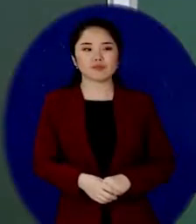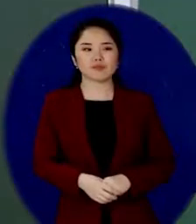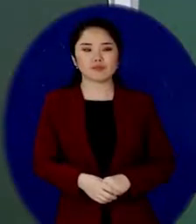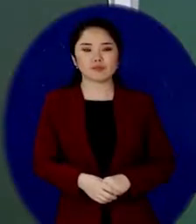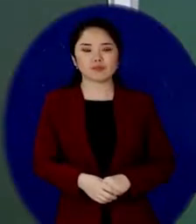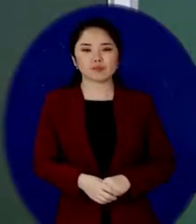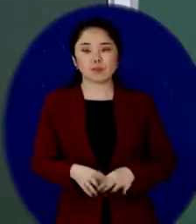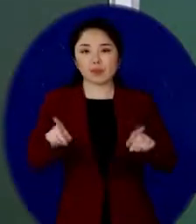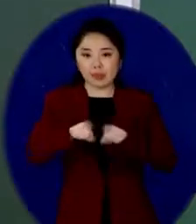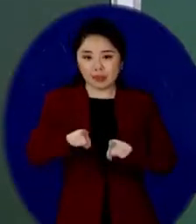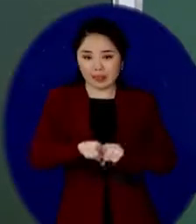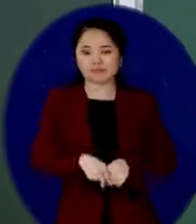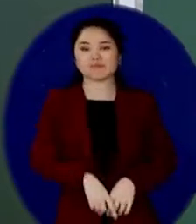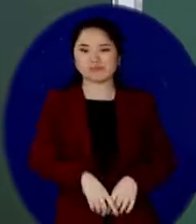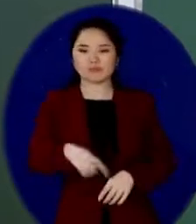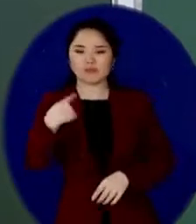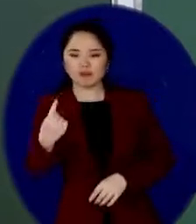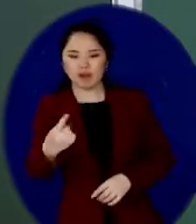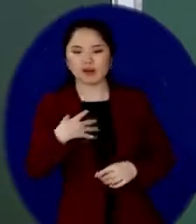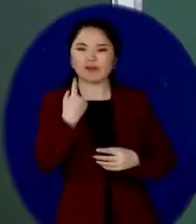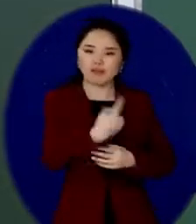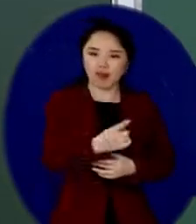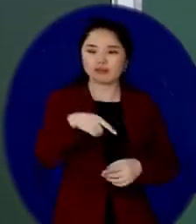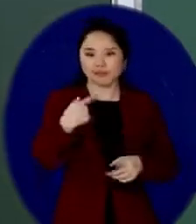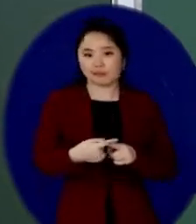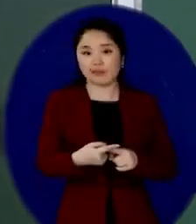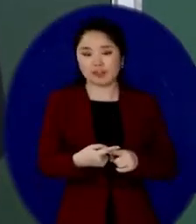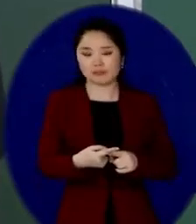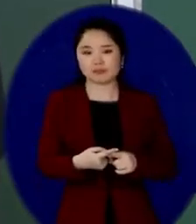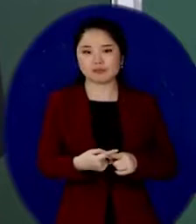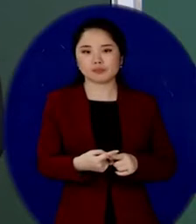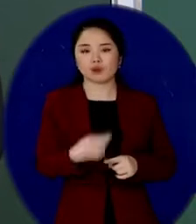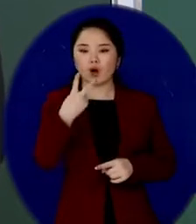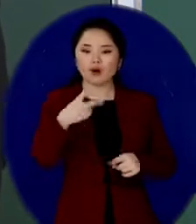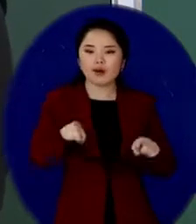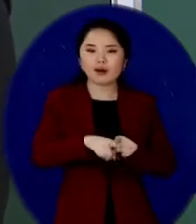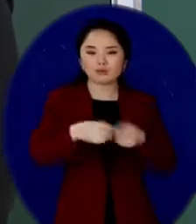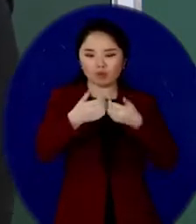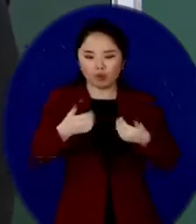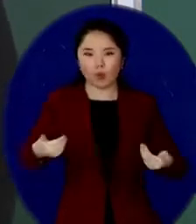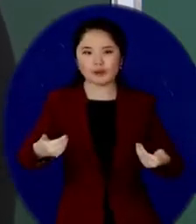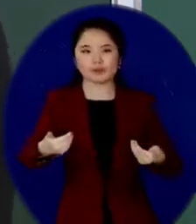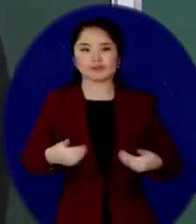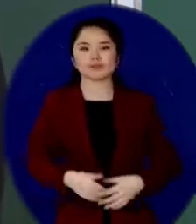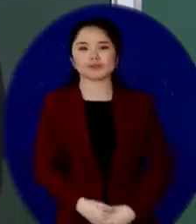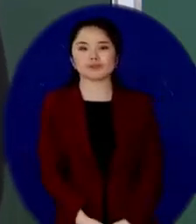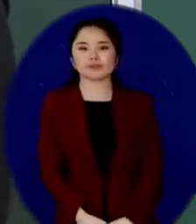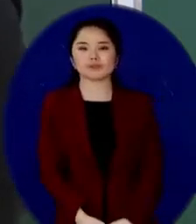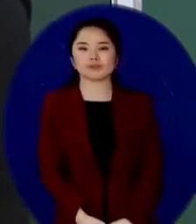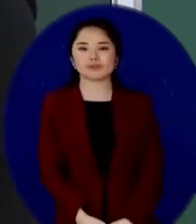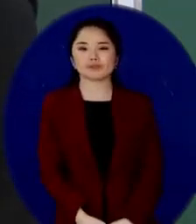За мөн адилхан тэнцүү хуваах замаар 2 тэнцүү хуваая.